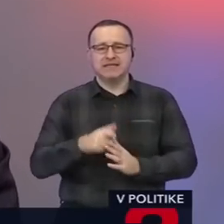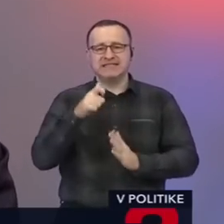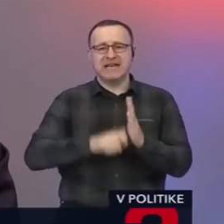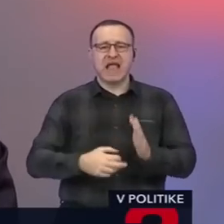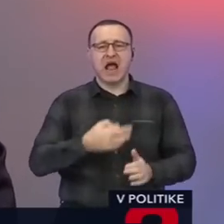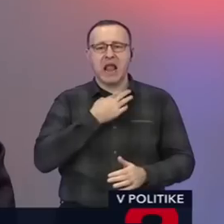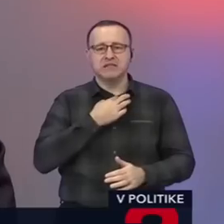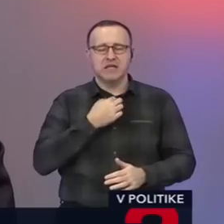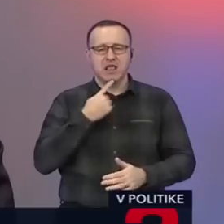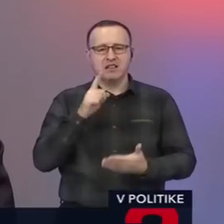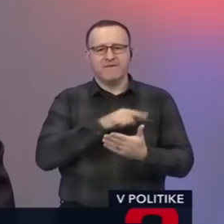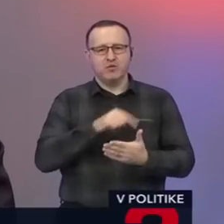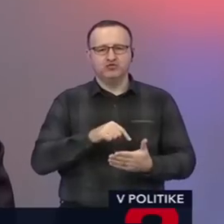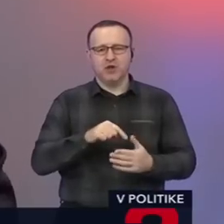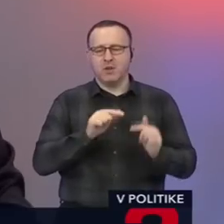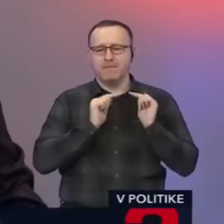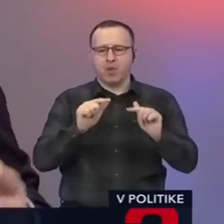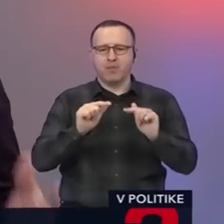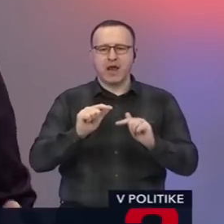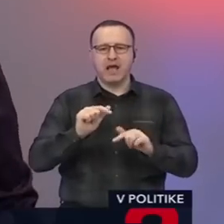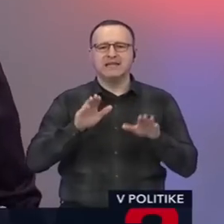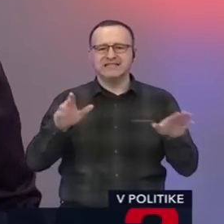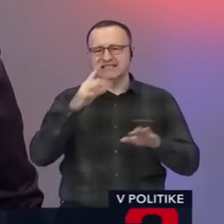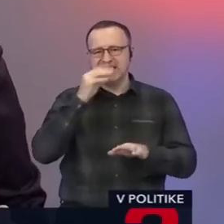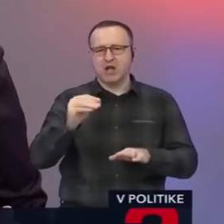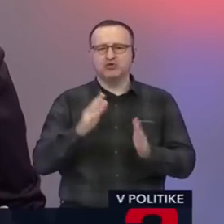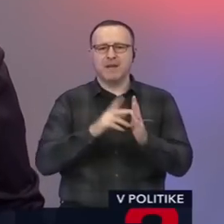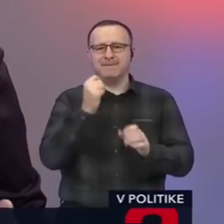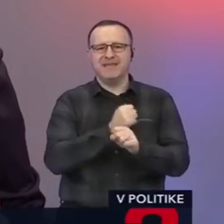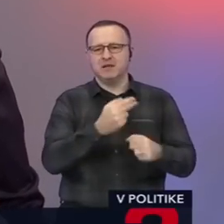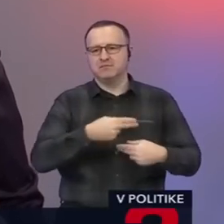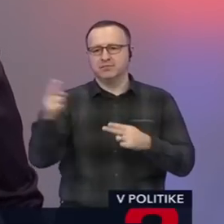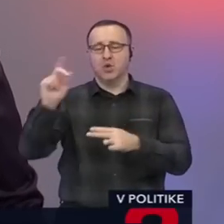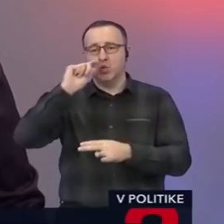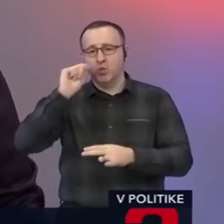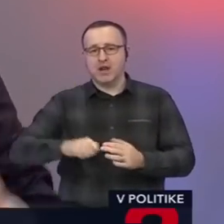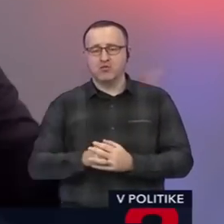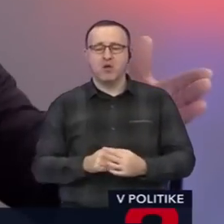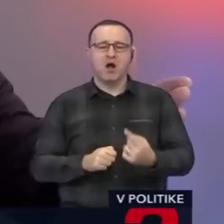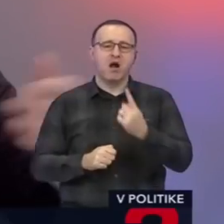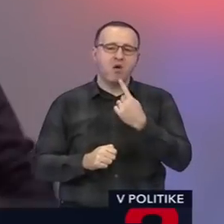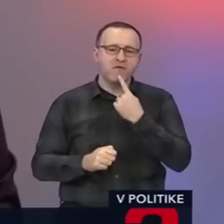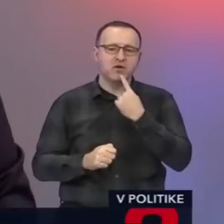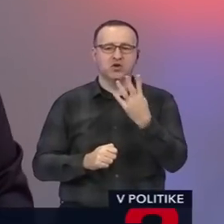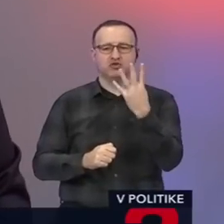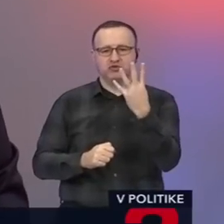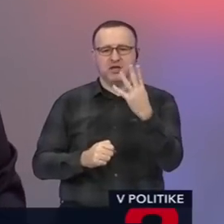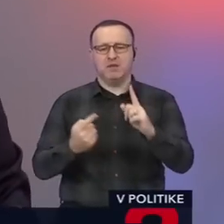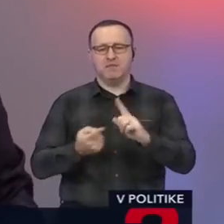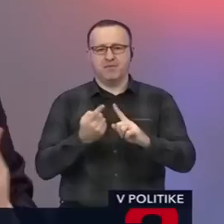odovzdania stíhaček MiG-29 pre Ukrajinu. Hovoril ale jednoznačne o štyroch podmienkach, ktoré podľa ministra